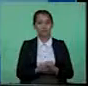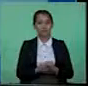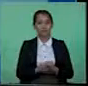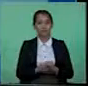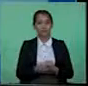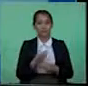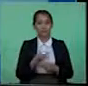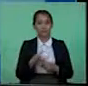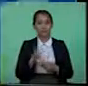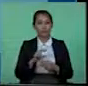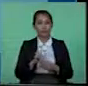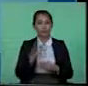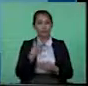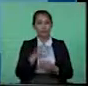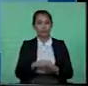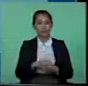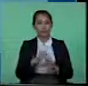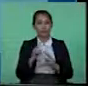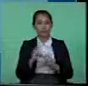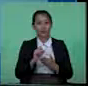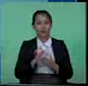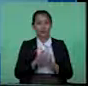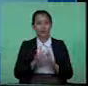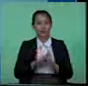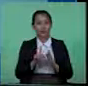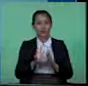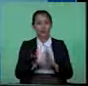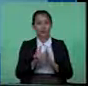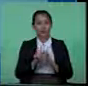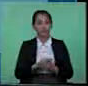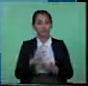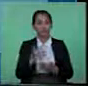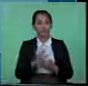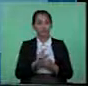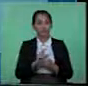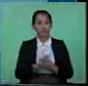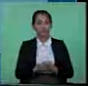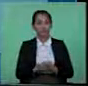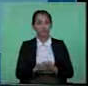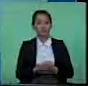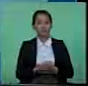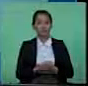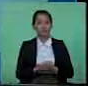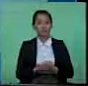Juda ham yaxshi. Keling, navbatdagi topshiriqqa o'tsak. 3-misol.